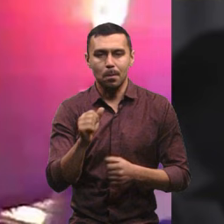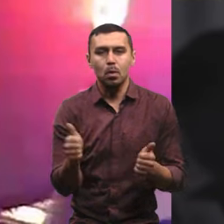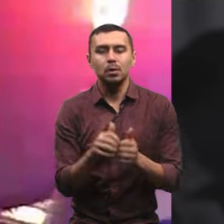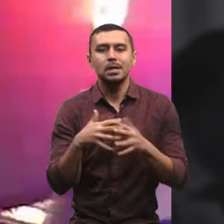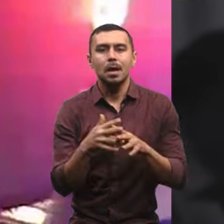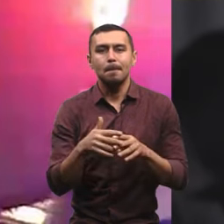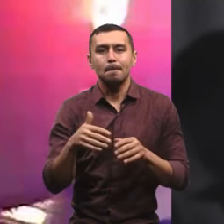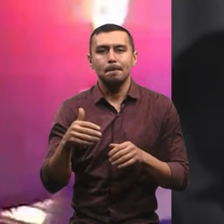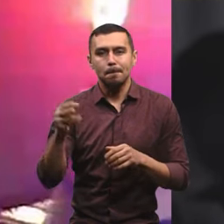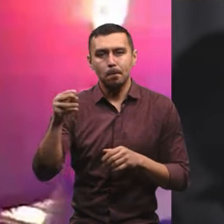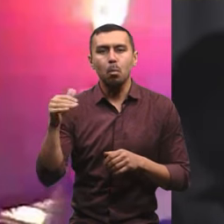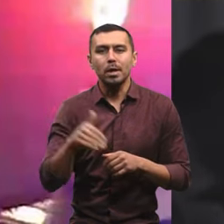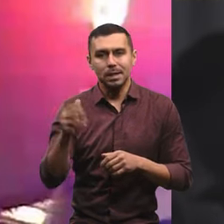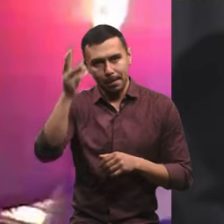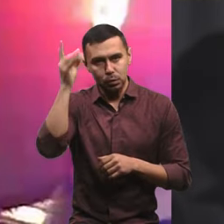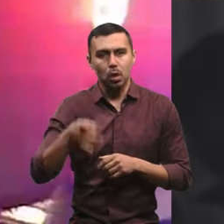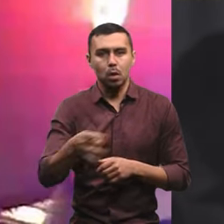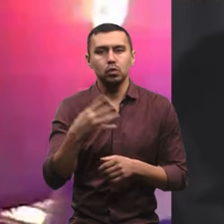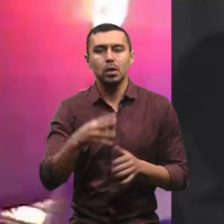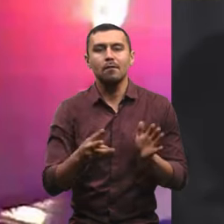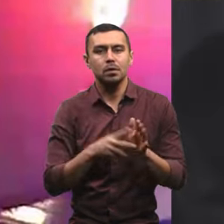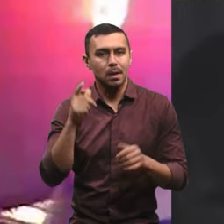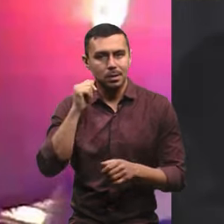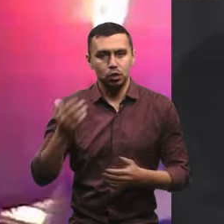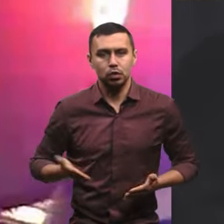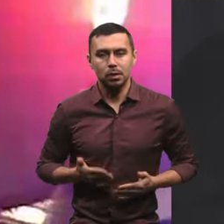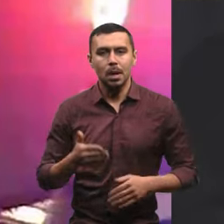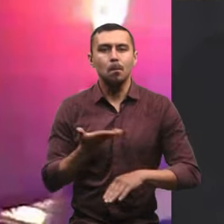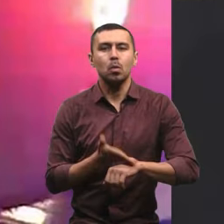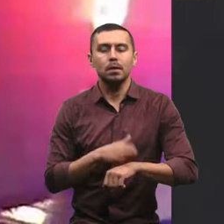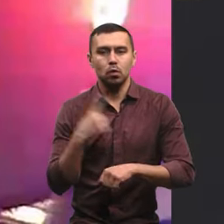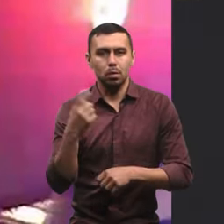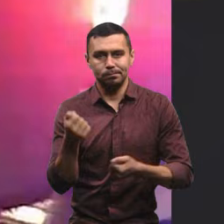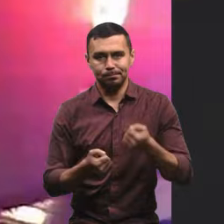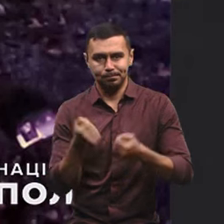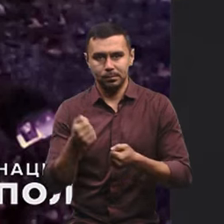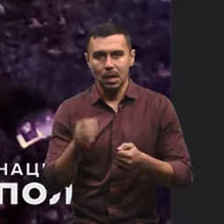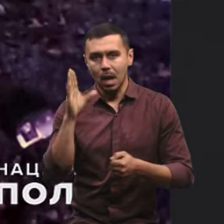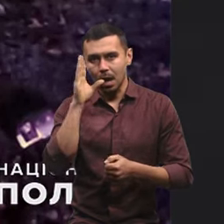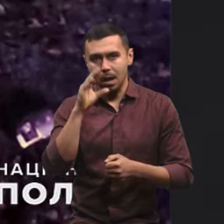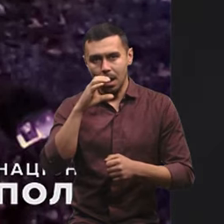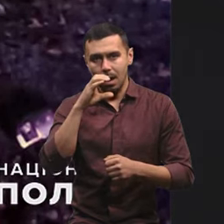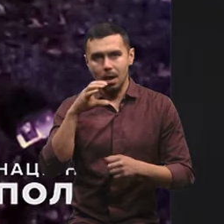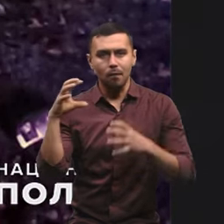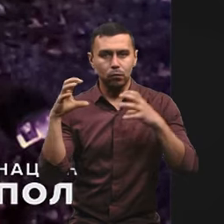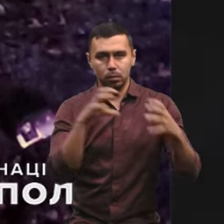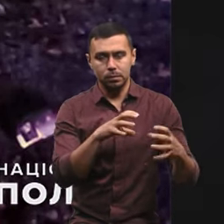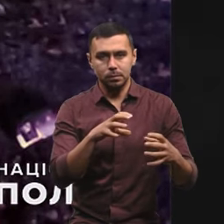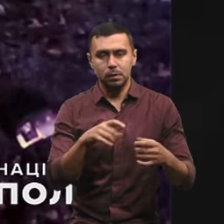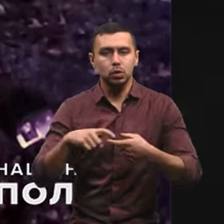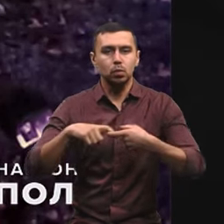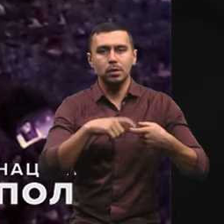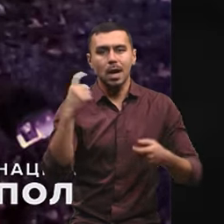села Подільське Хмельницького району. 48-річний житель Полтавської області, керуючий рейсовим мікроавтобусом «Мерседес Спринтер»